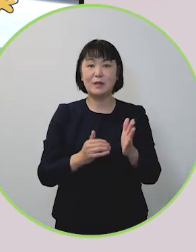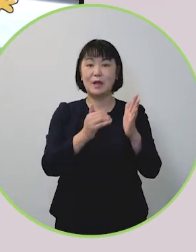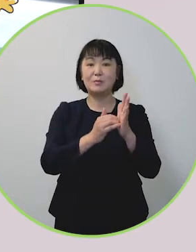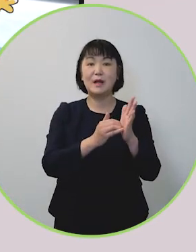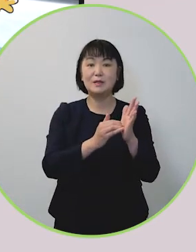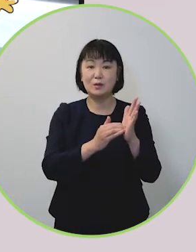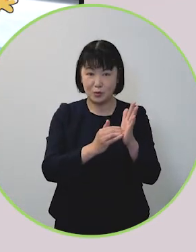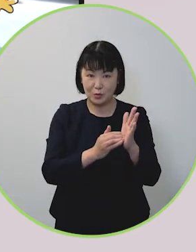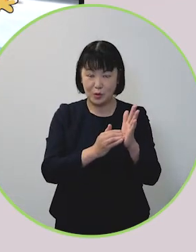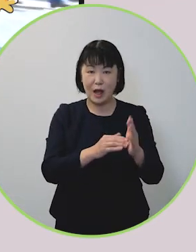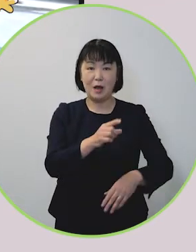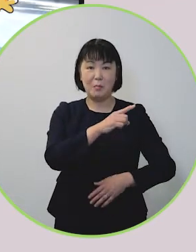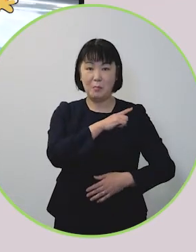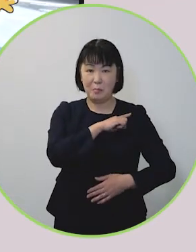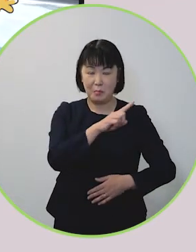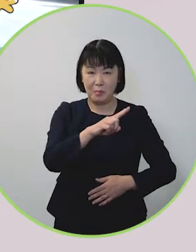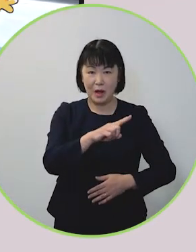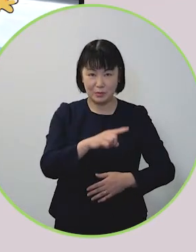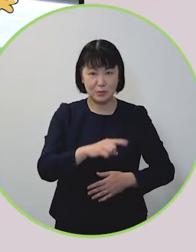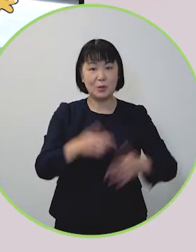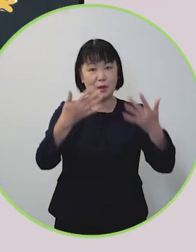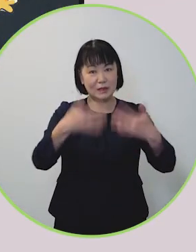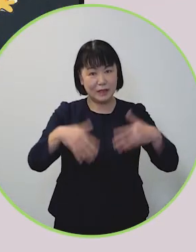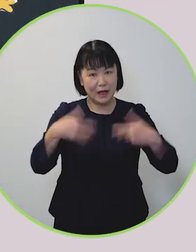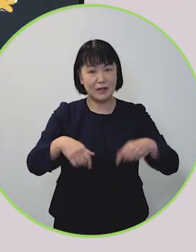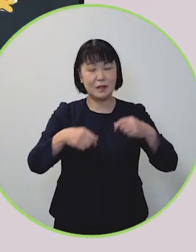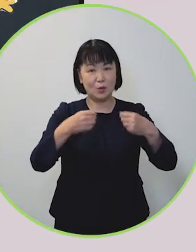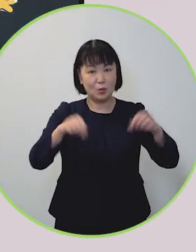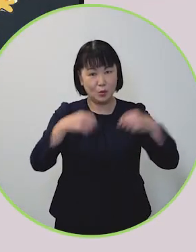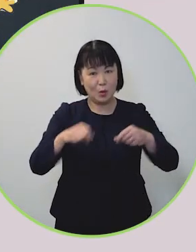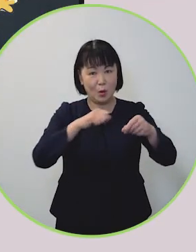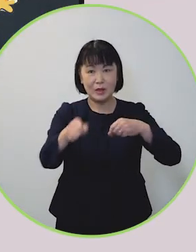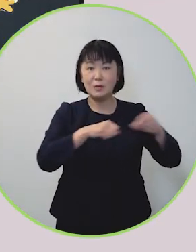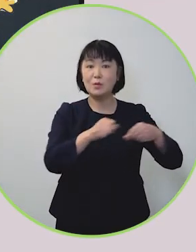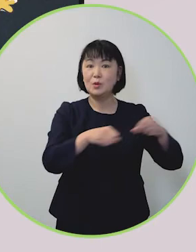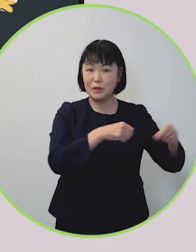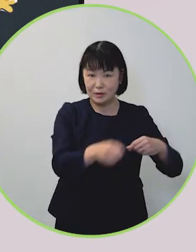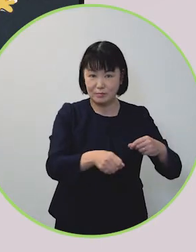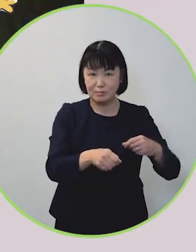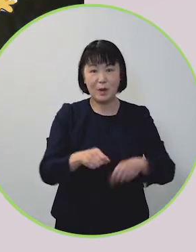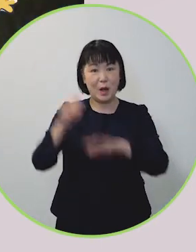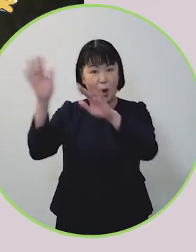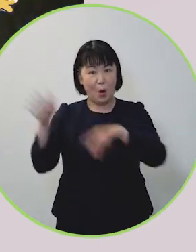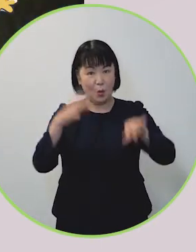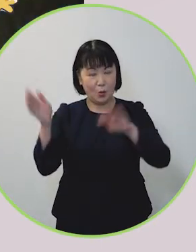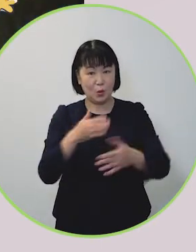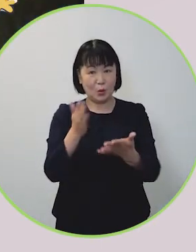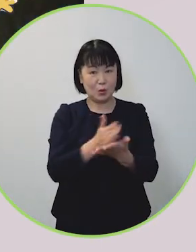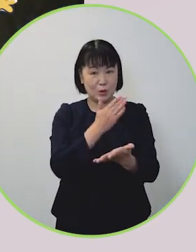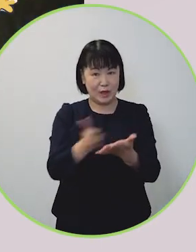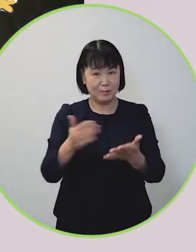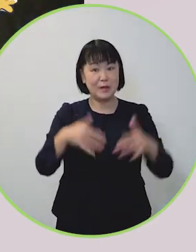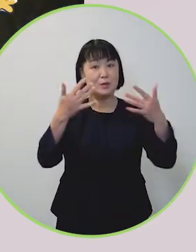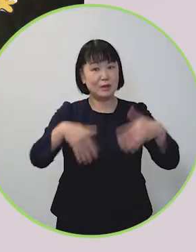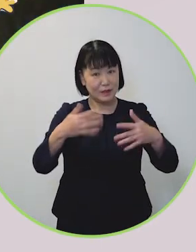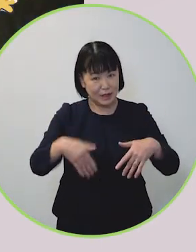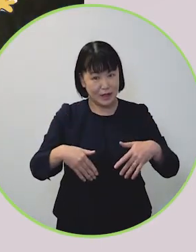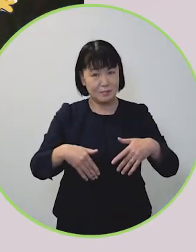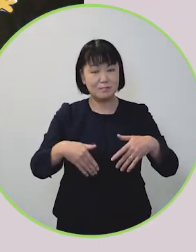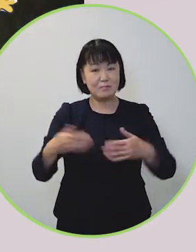集めてきたプラスチックは最初に羽田行でフクロウやブリー風力選別機を経